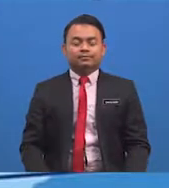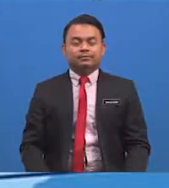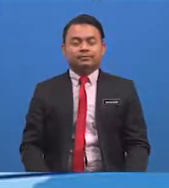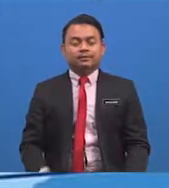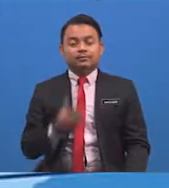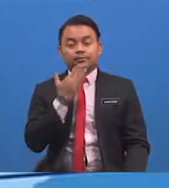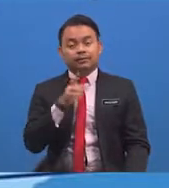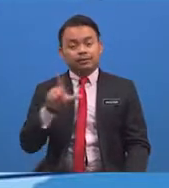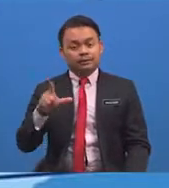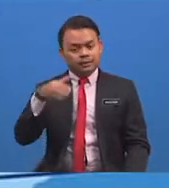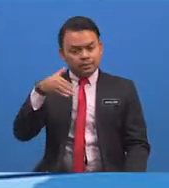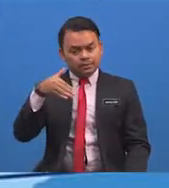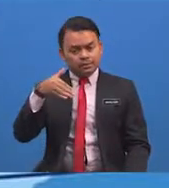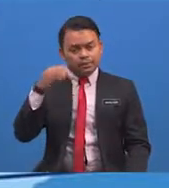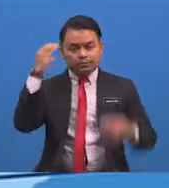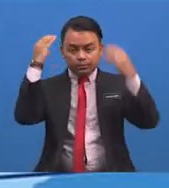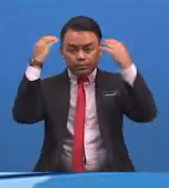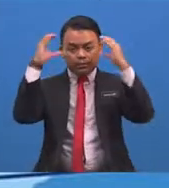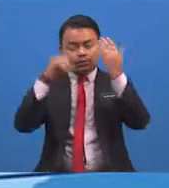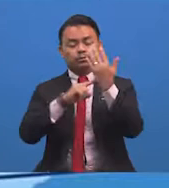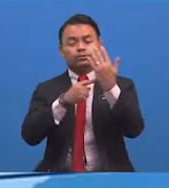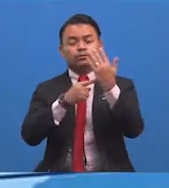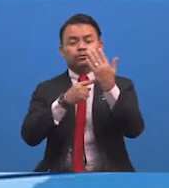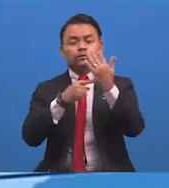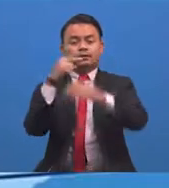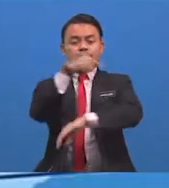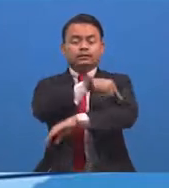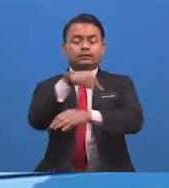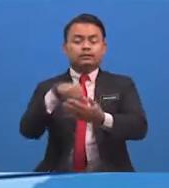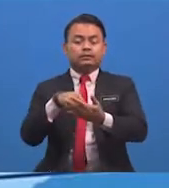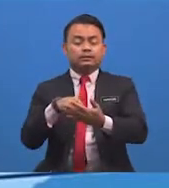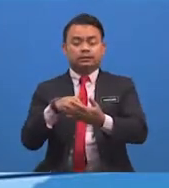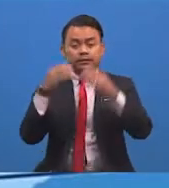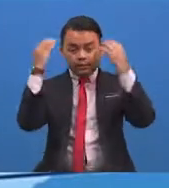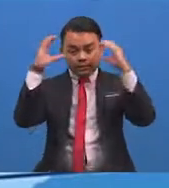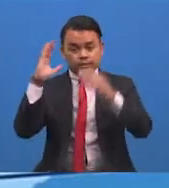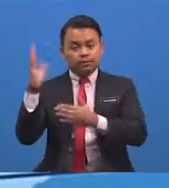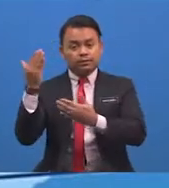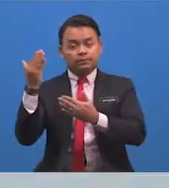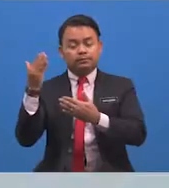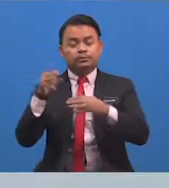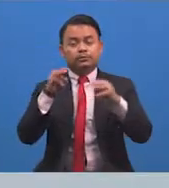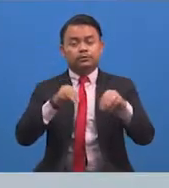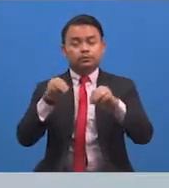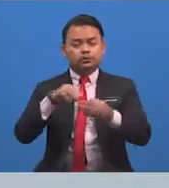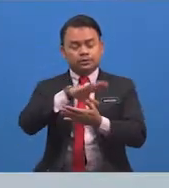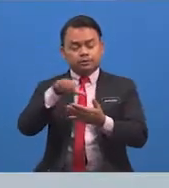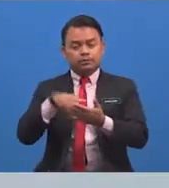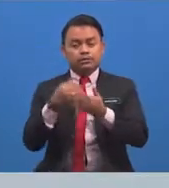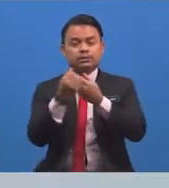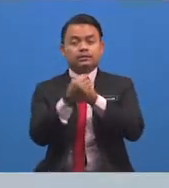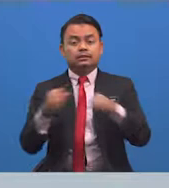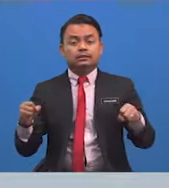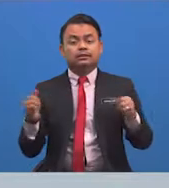Baiklah, sebelum cikgu memulakan sesi hari ini, cikgu harap murid-murid semua sudah pun bersedia